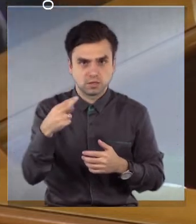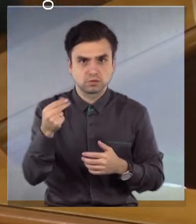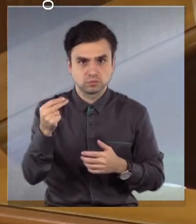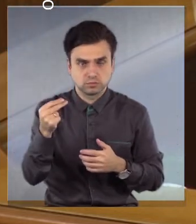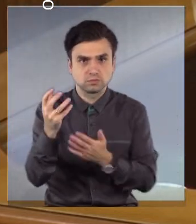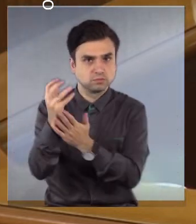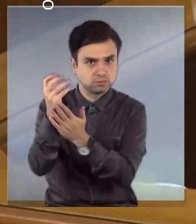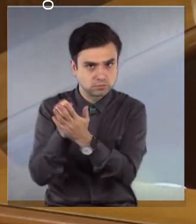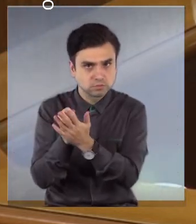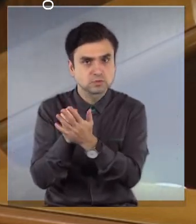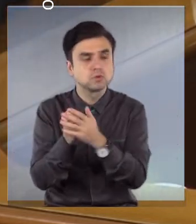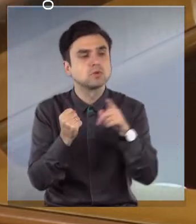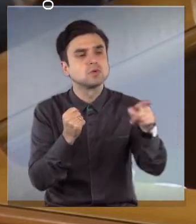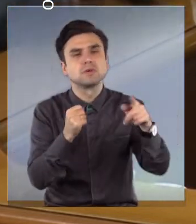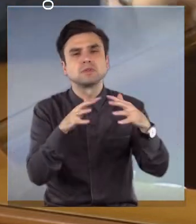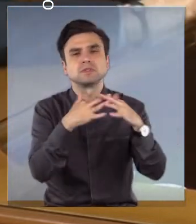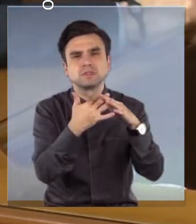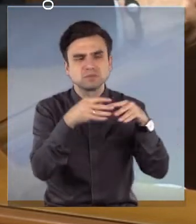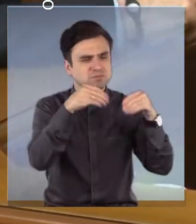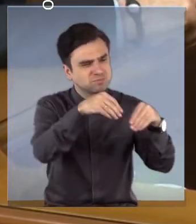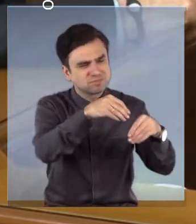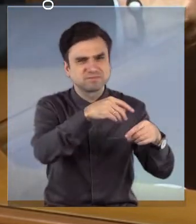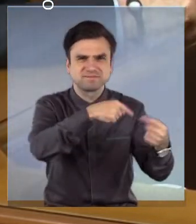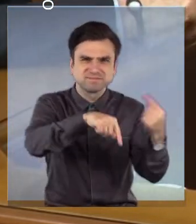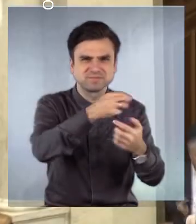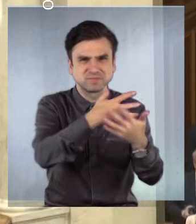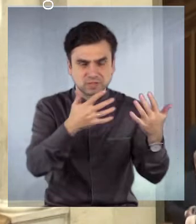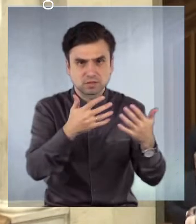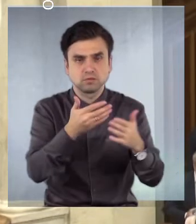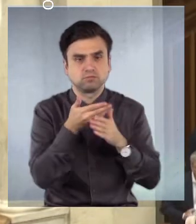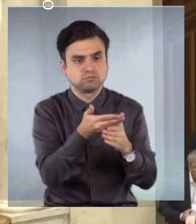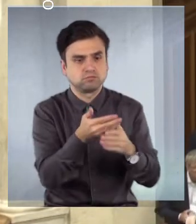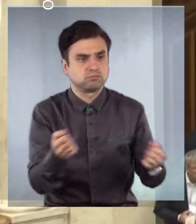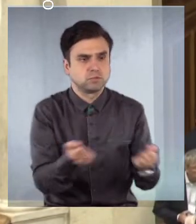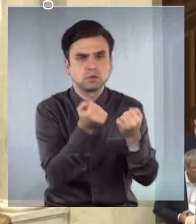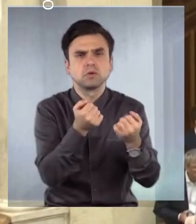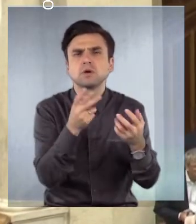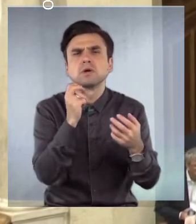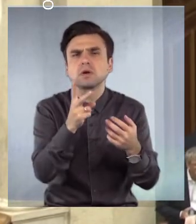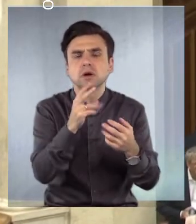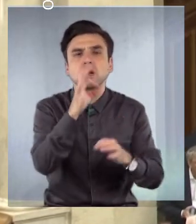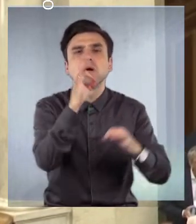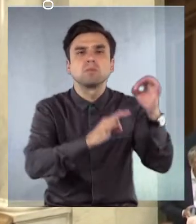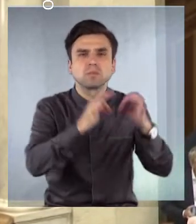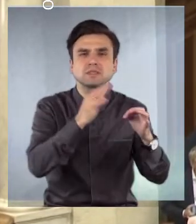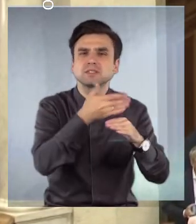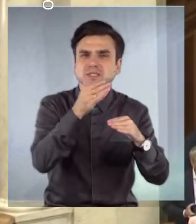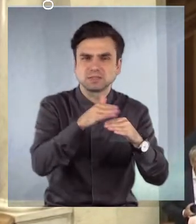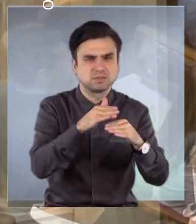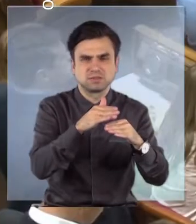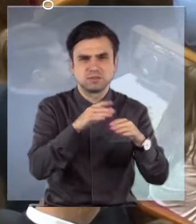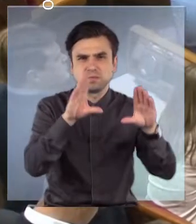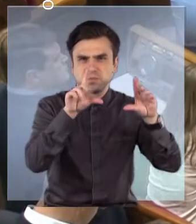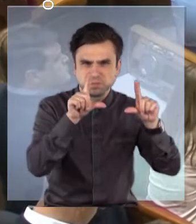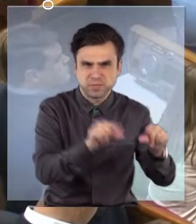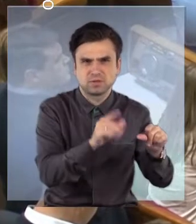сільськогосподарського виробника і конкретно на компенсування відсоткової ставки. Усього до Ради подали 10 законопроєктів щодо ринку